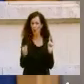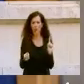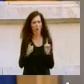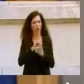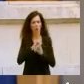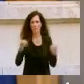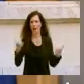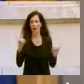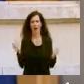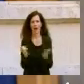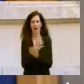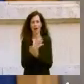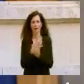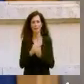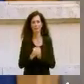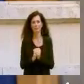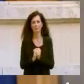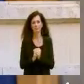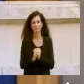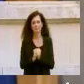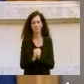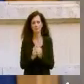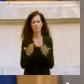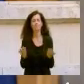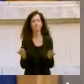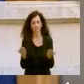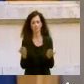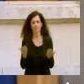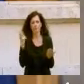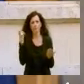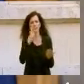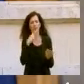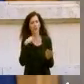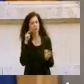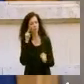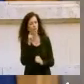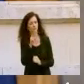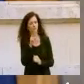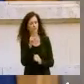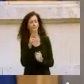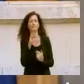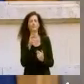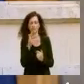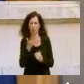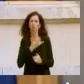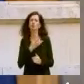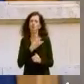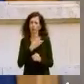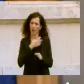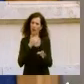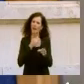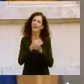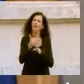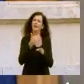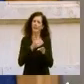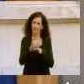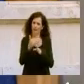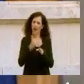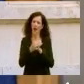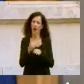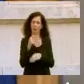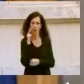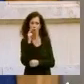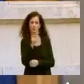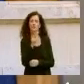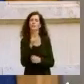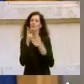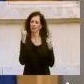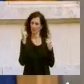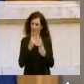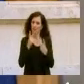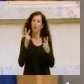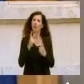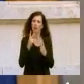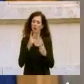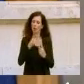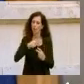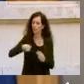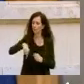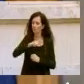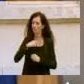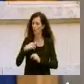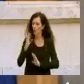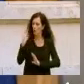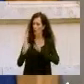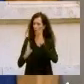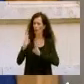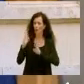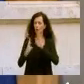storia ma ci rendiamo conto dei ritardi ci rendiamo conto che si stanno confrontando con una